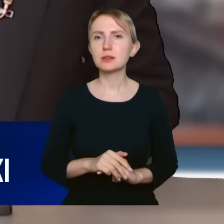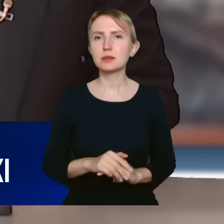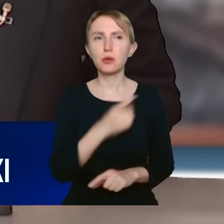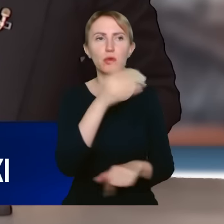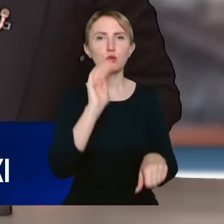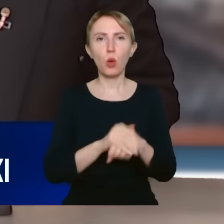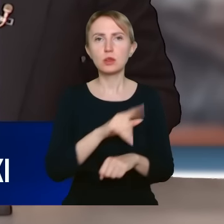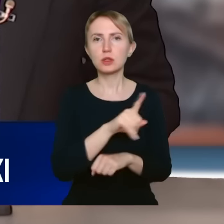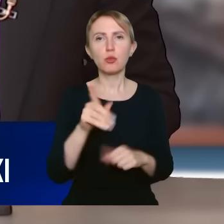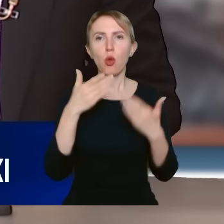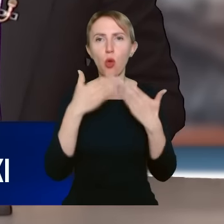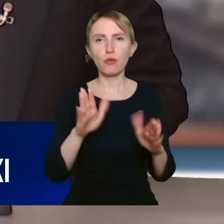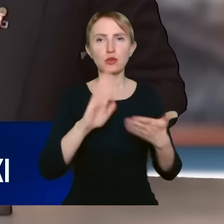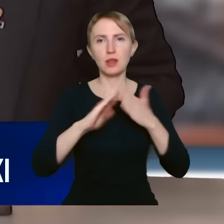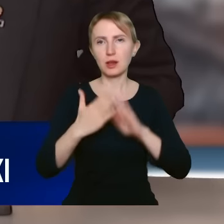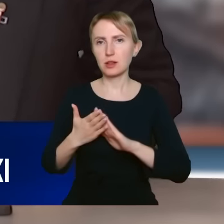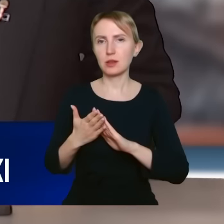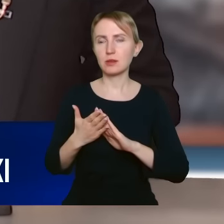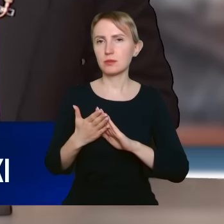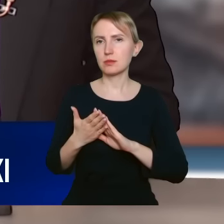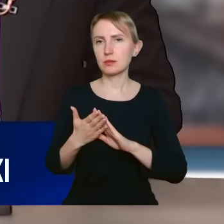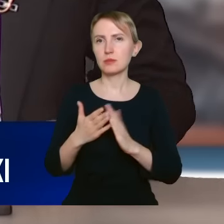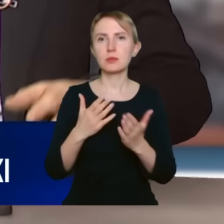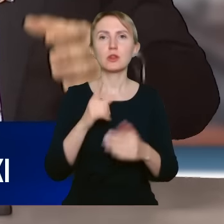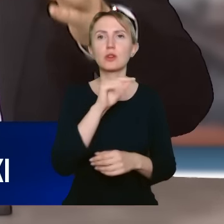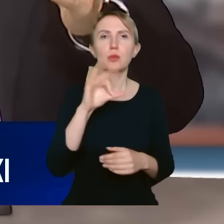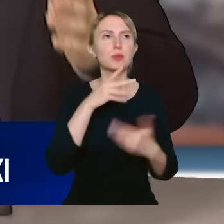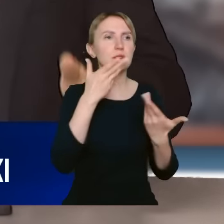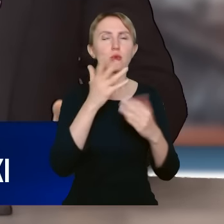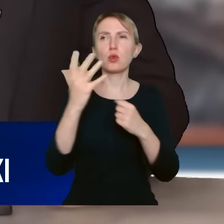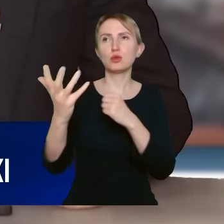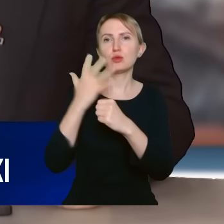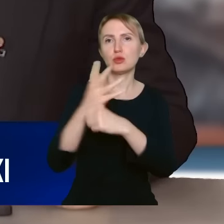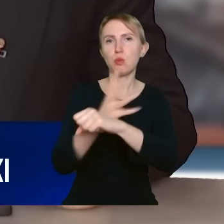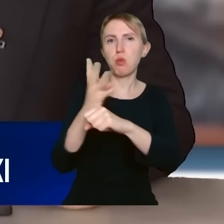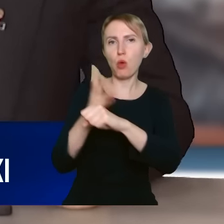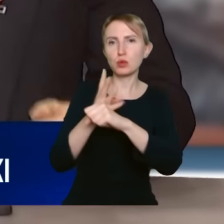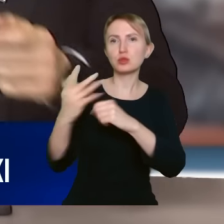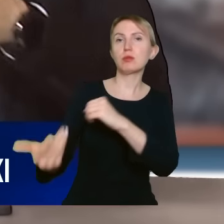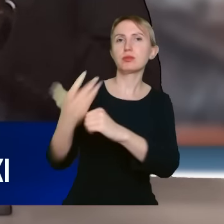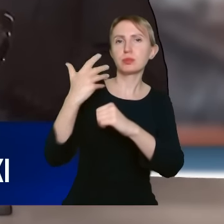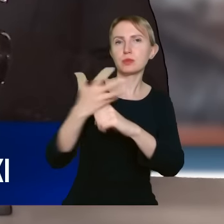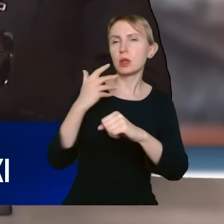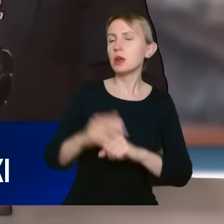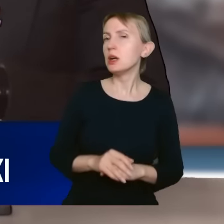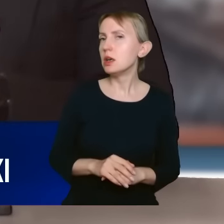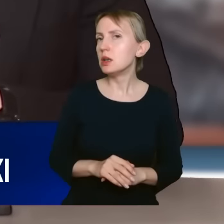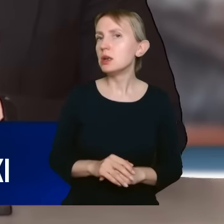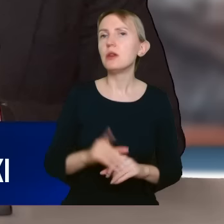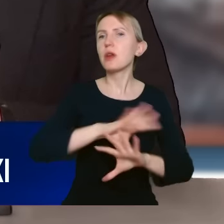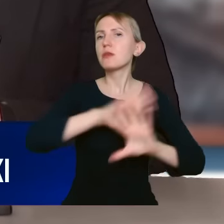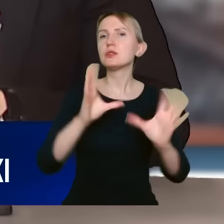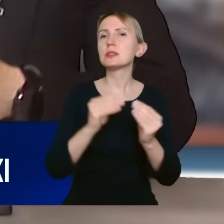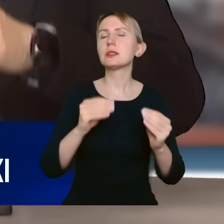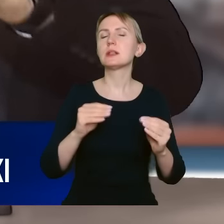to, żeby otworzyć te rynki. To zapisu zostały wpuszczone to zboże, a teraz jedni na drugich tą winę zwalają. Trzeba było pomóc wszyscy Ukrainie. Razem byliście w momencie, za tym, kiedy